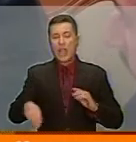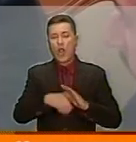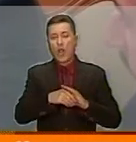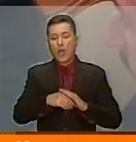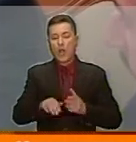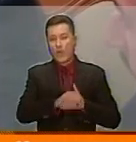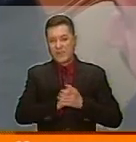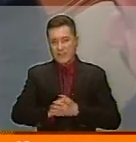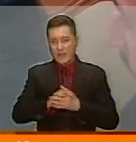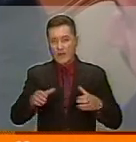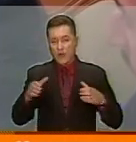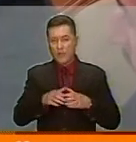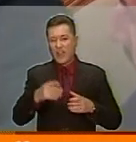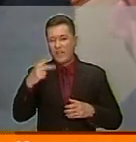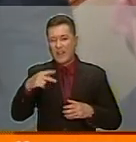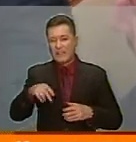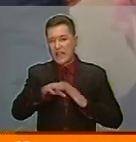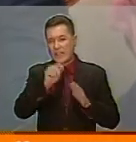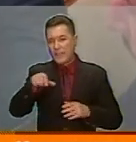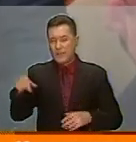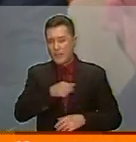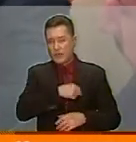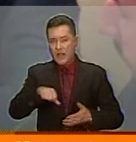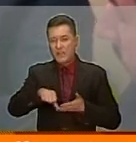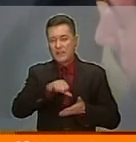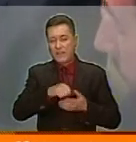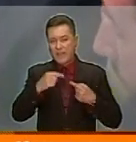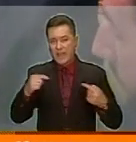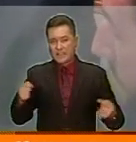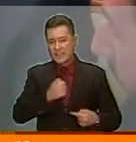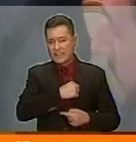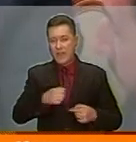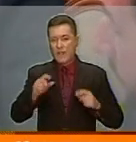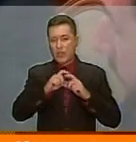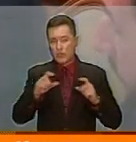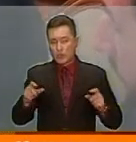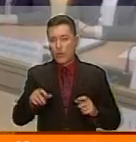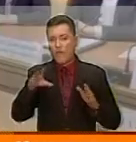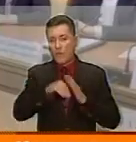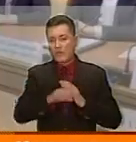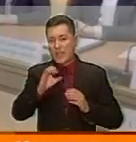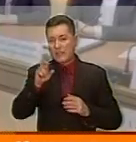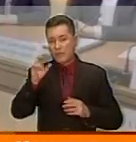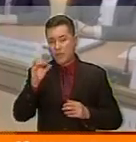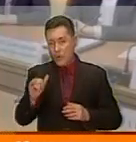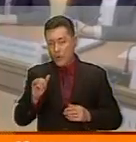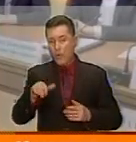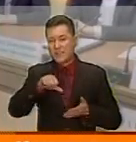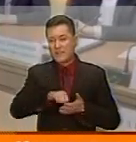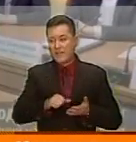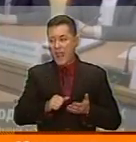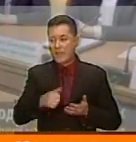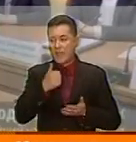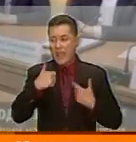боки столу два десятки депутатів та представники різних силових структур. В тому числі і СБУ. Її представляє генерал Служби безпеки